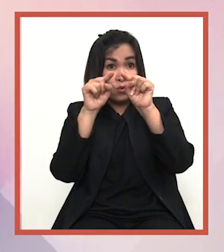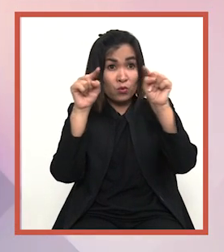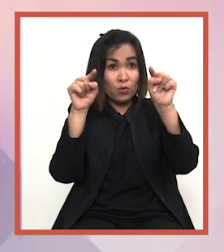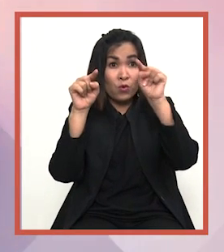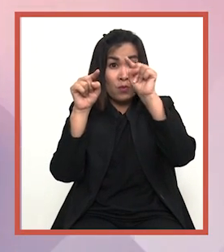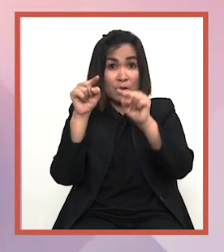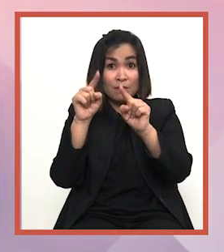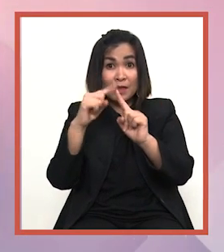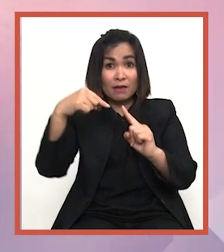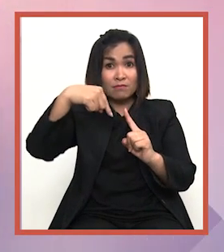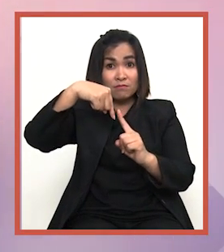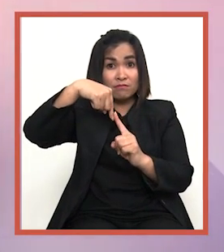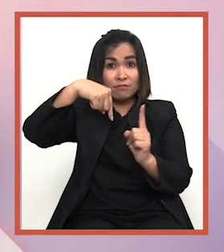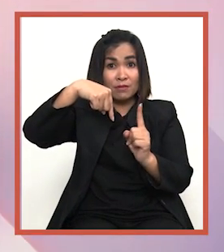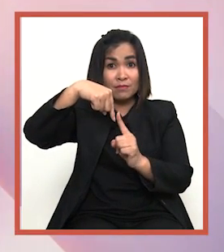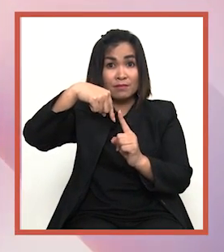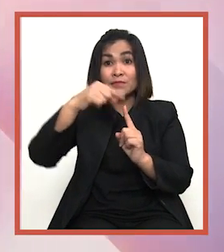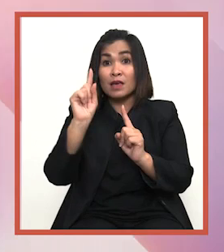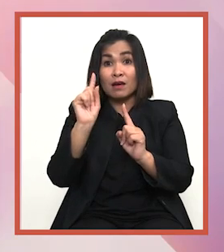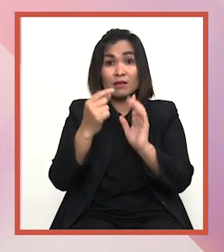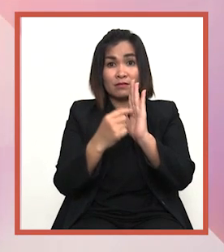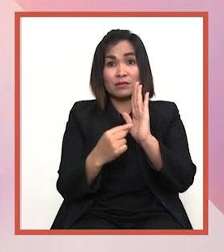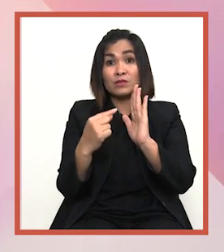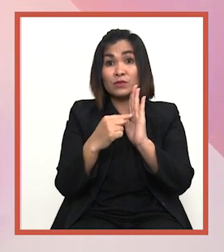ตช์นะครับแล้วก็จะเป็น